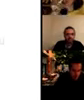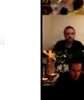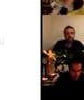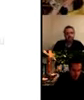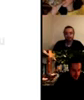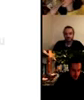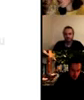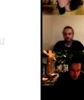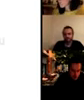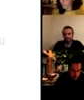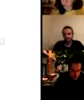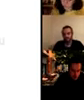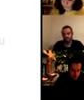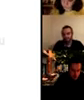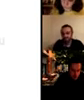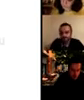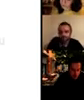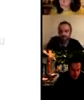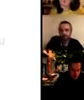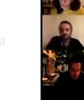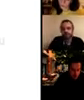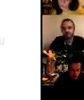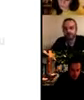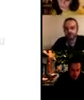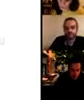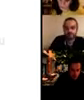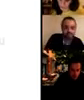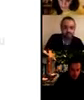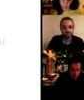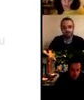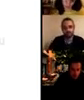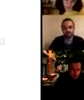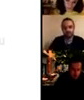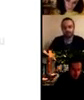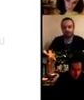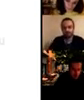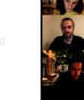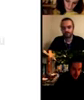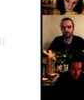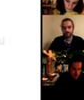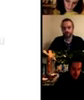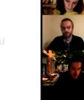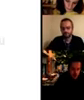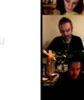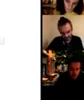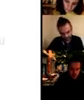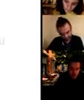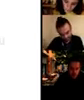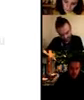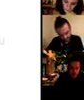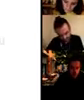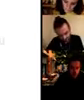Hangi araçlar? Gene onlarca araç sayabiliriz. Bütün bu amaçlar için farklı amaçlar var, araçlar var. İşte bağlamı anlamak